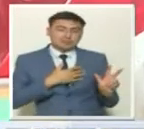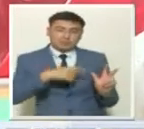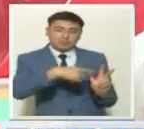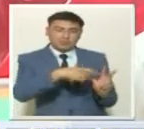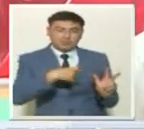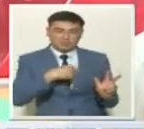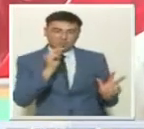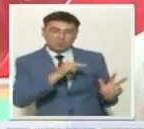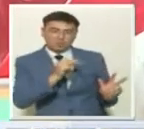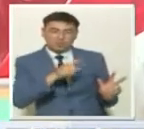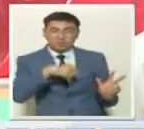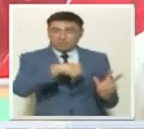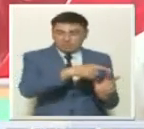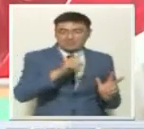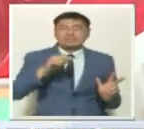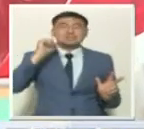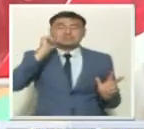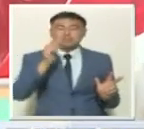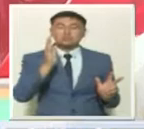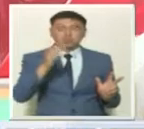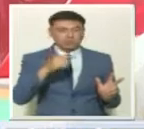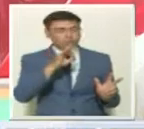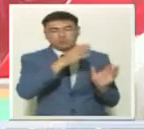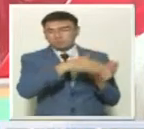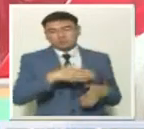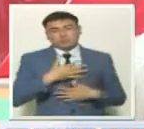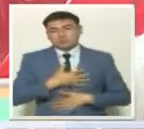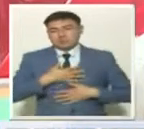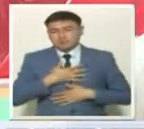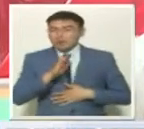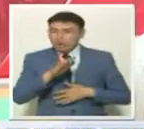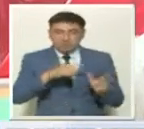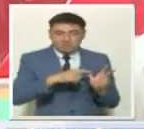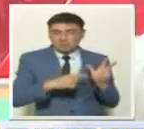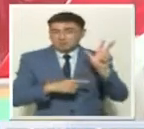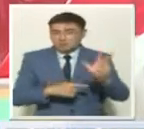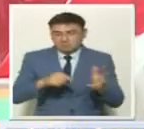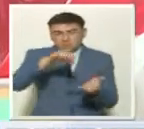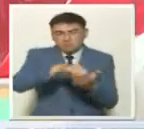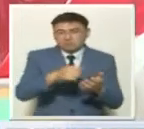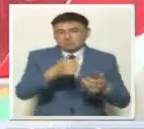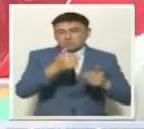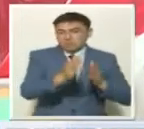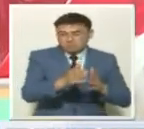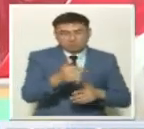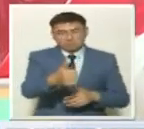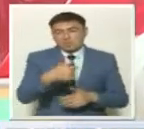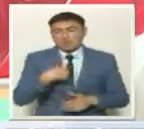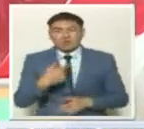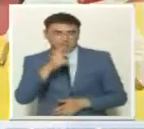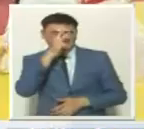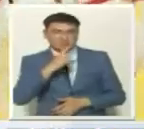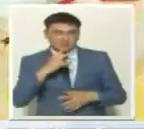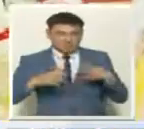на татами на следующий день. Однако ребята отлично проявили себя на этих соревнованиях. Около 2 месяцев мы упорно